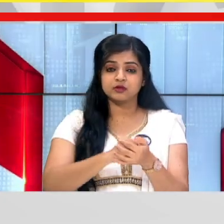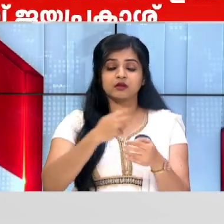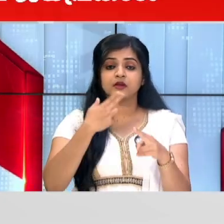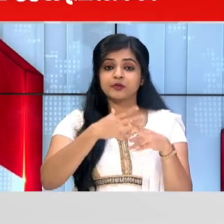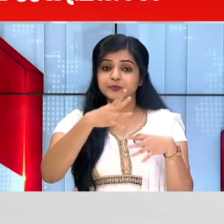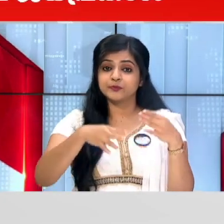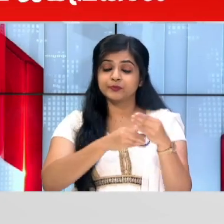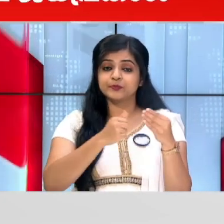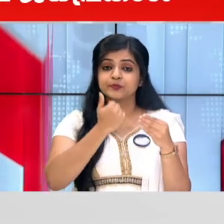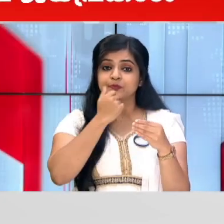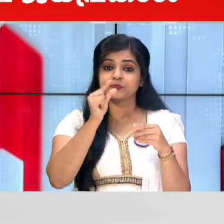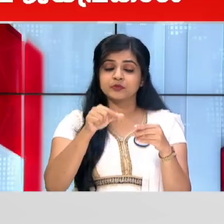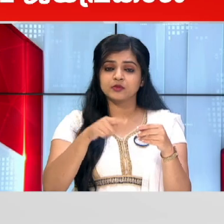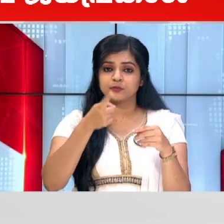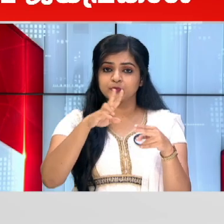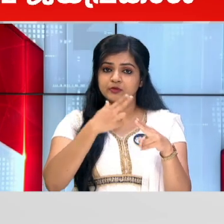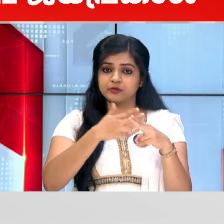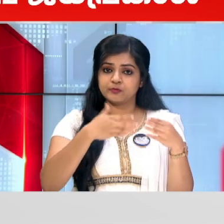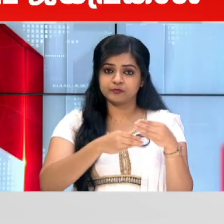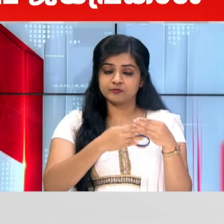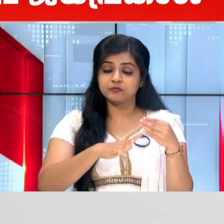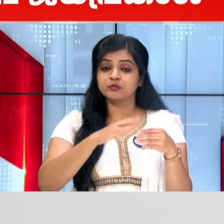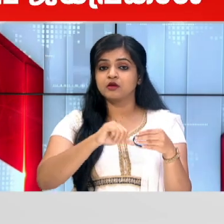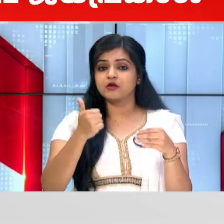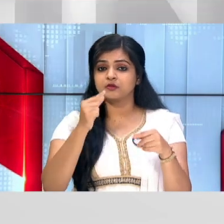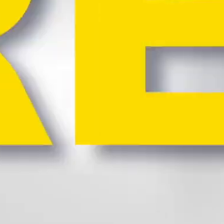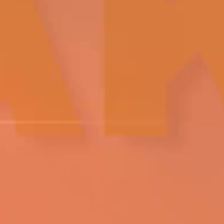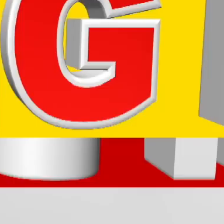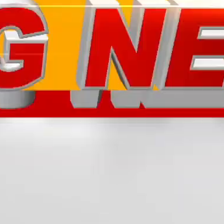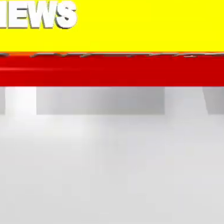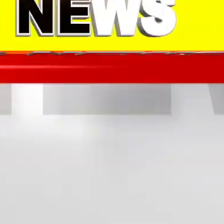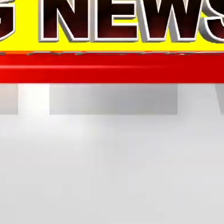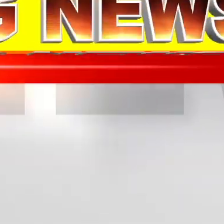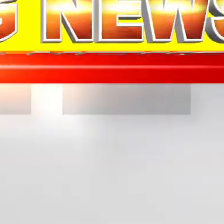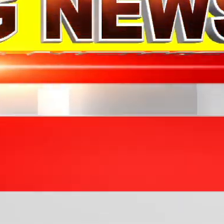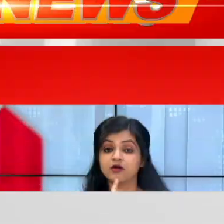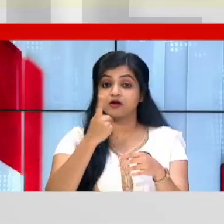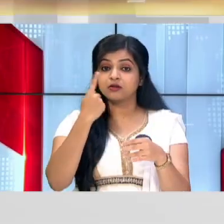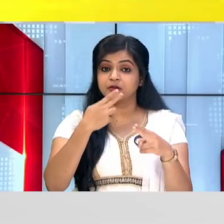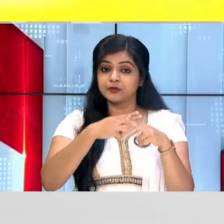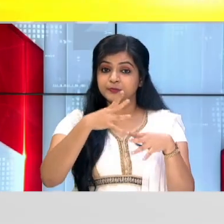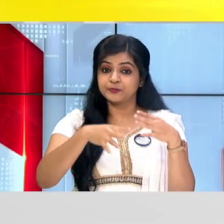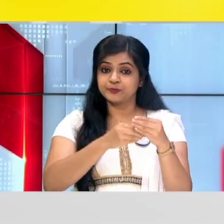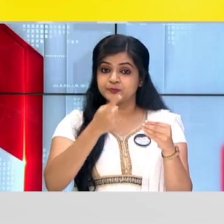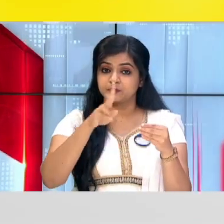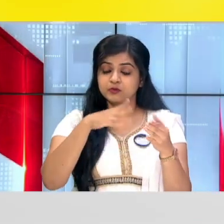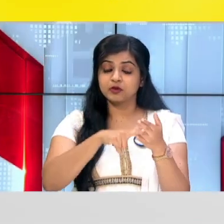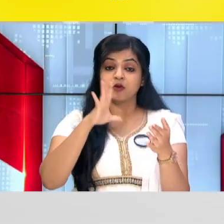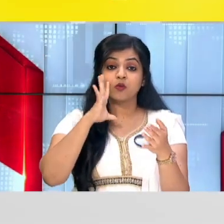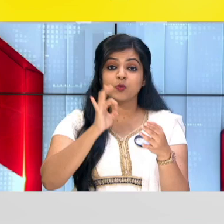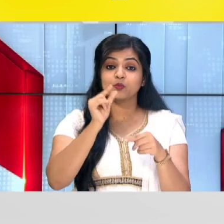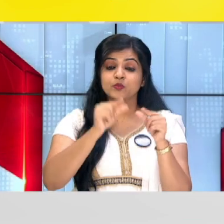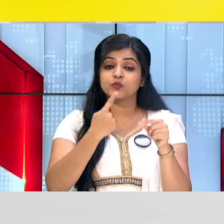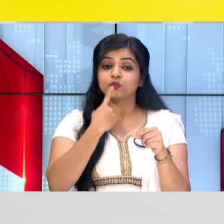ആദ്യം പ്രതി ചേർത്തിട്ടുള്ള ഈ 12 പേരായിരുന്നു. അതിനുശേഷമാണ് ബാക്കിയുള്ളവരുണ്ട് 18 പേര്. ആ 12 പേരിൽ ഇപ്പോഴും പ്രധാനപ്പെട്ട എല്ലാവരും ഒളിവിൽ